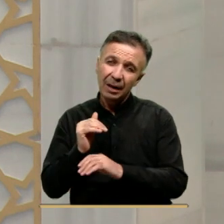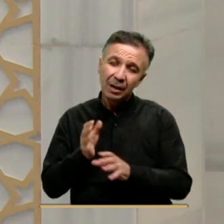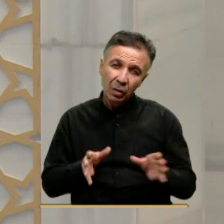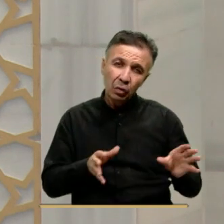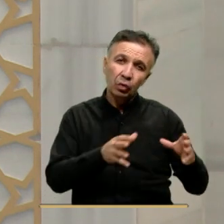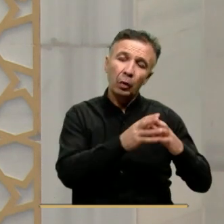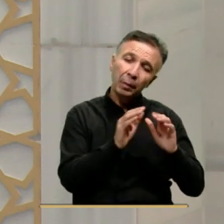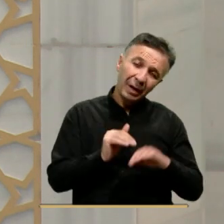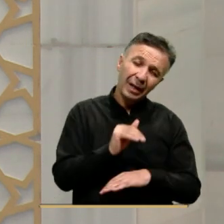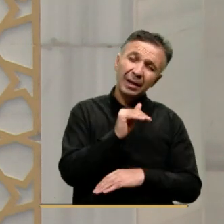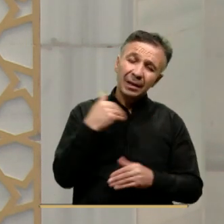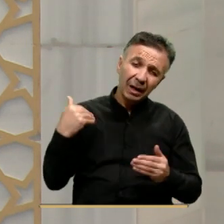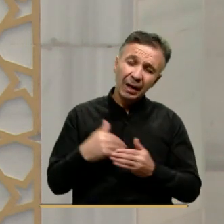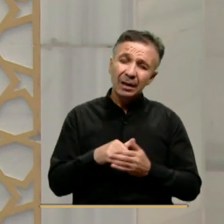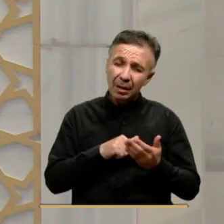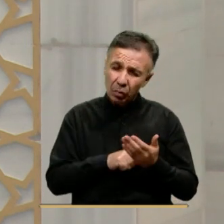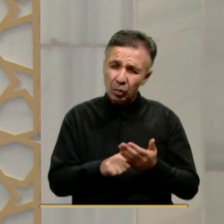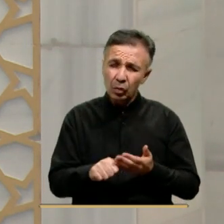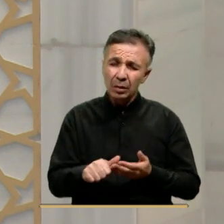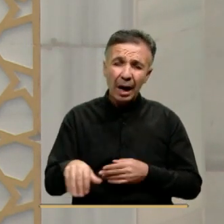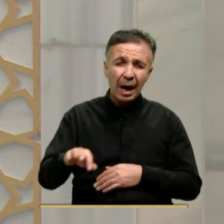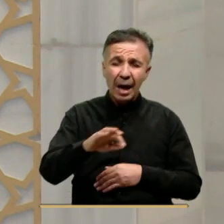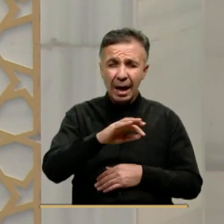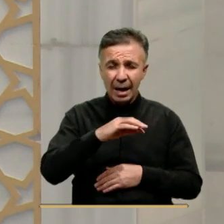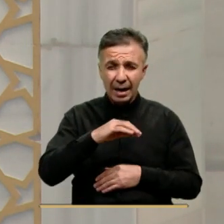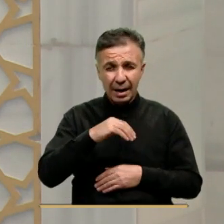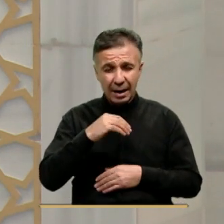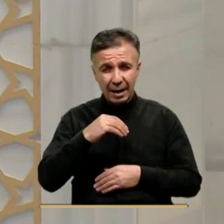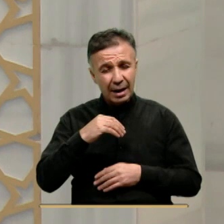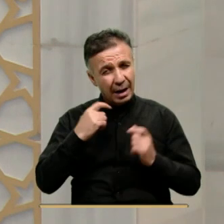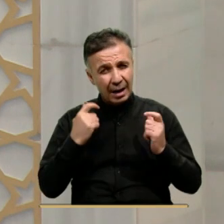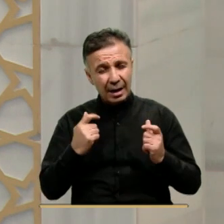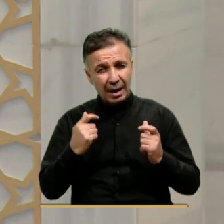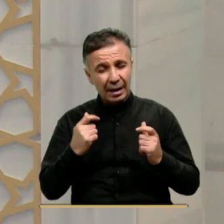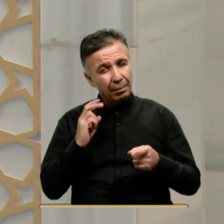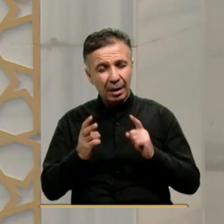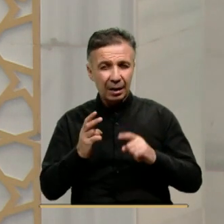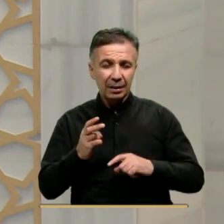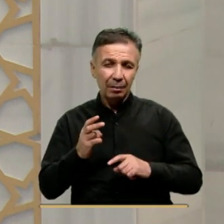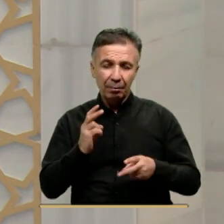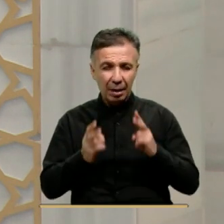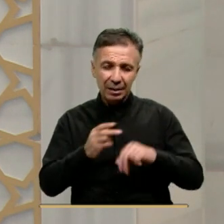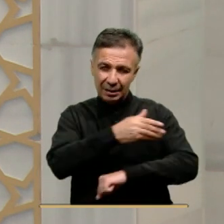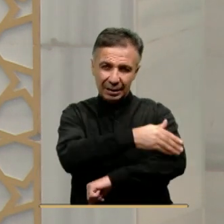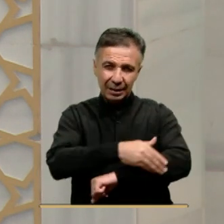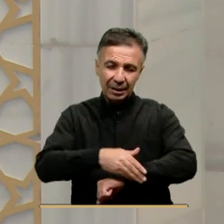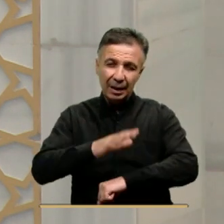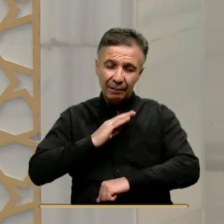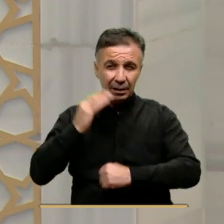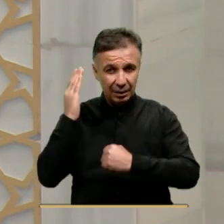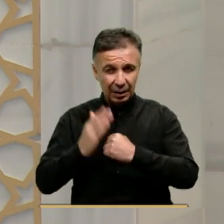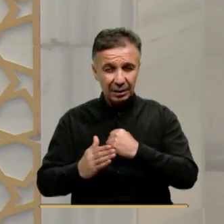kadar tüm alanlarda birtakım bizlere sınırlar çizmiştir ve birtakım yasaklar